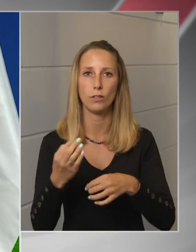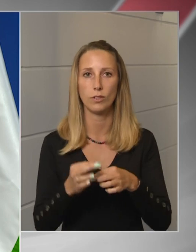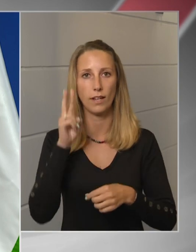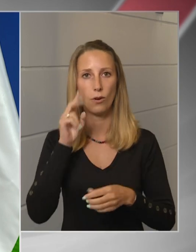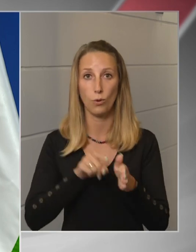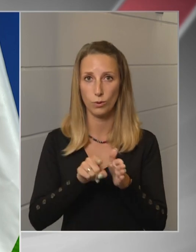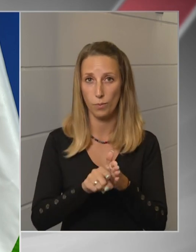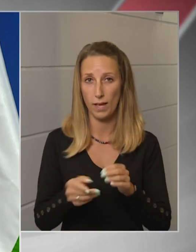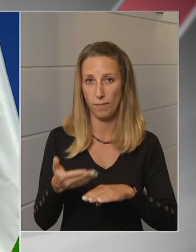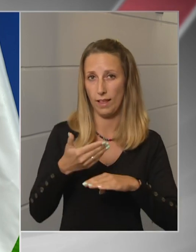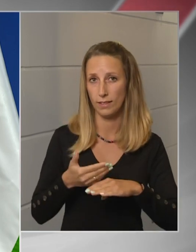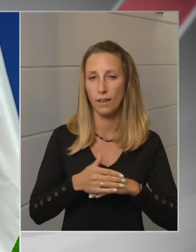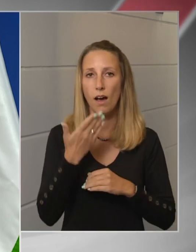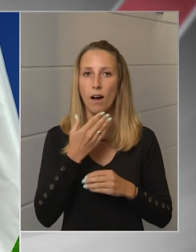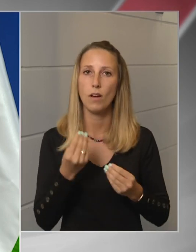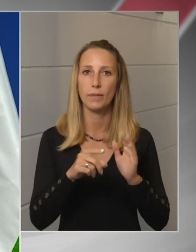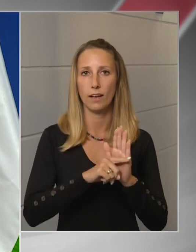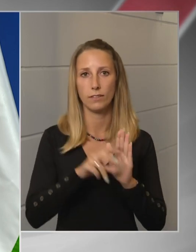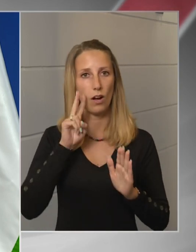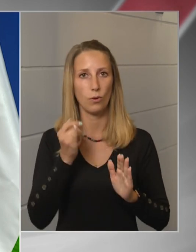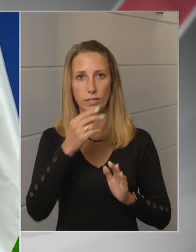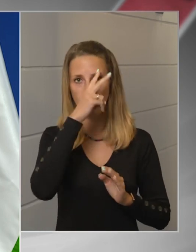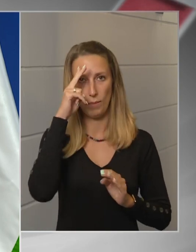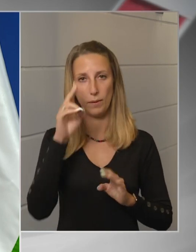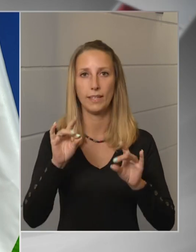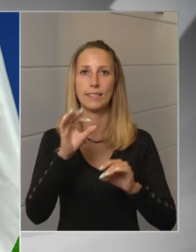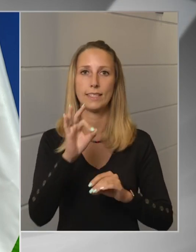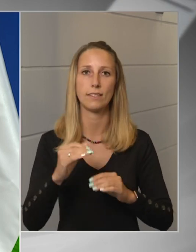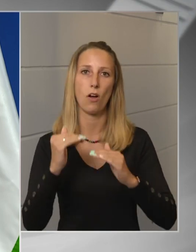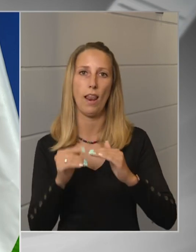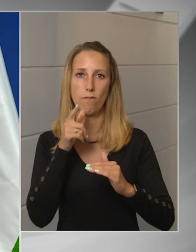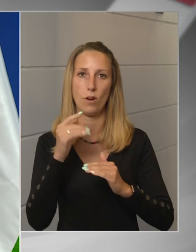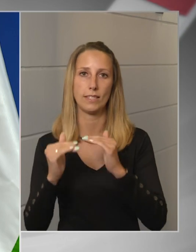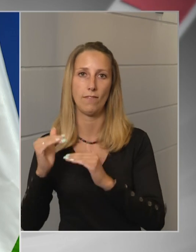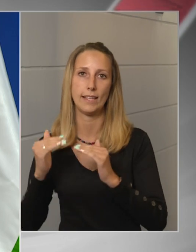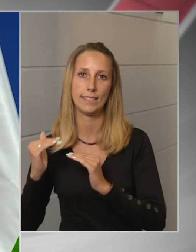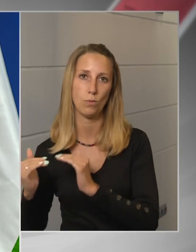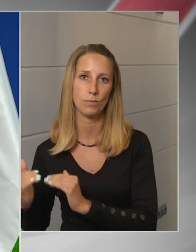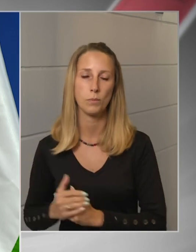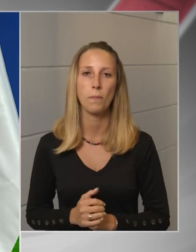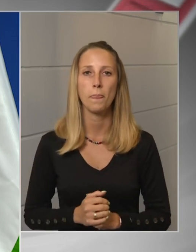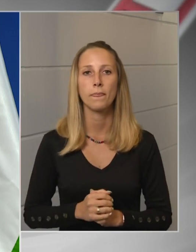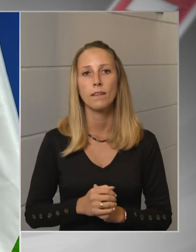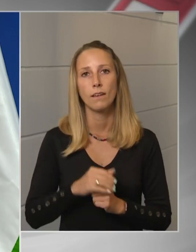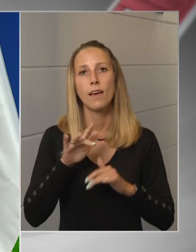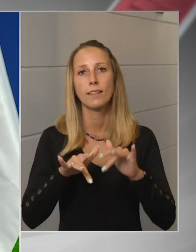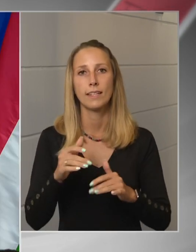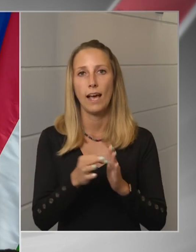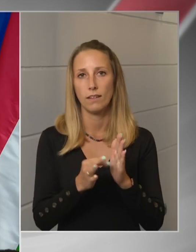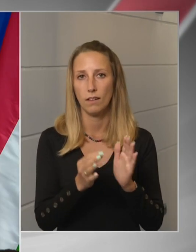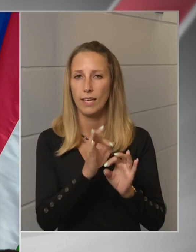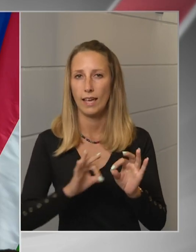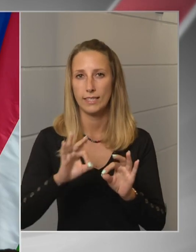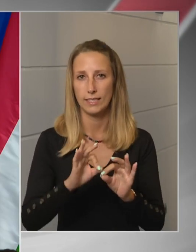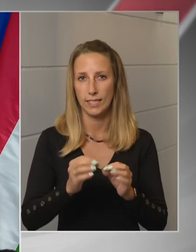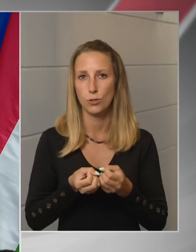októberben. Ha pedig valami negatív, akkor is decemberben 10 százalék alá fog menni az infláció. Most néhány adat még kiegészítésül.